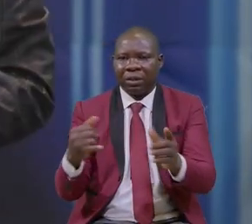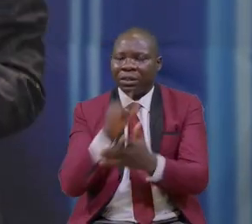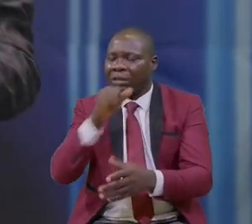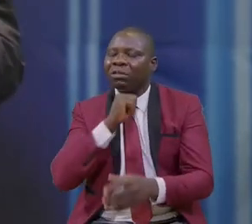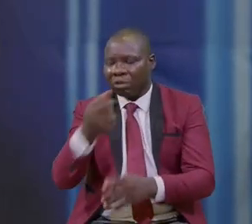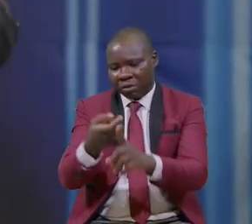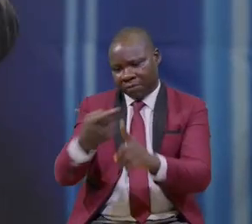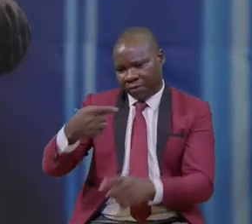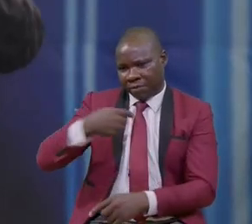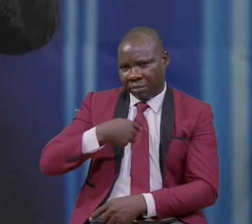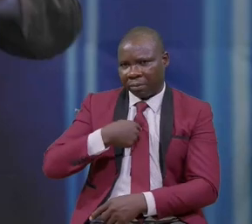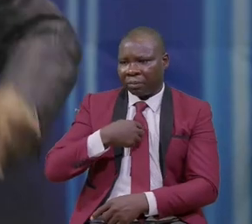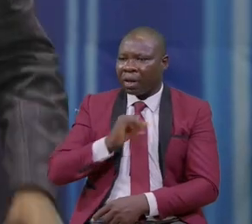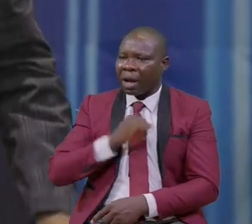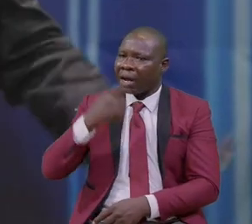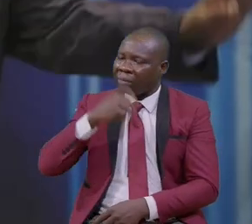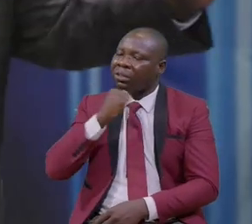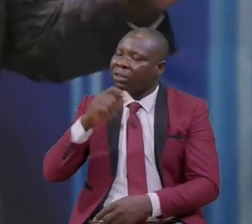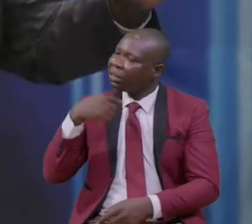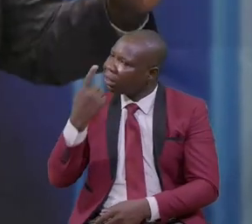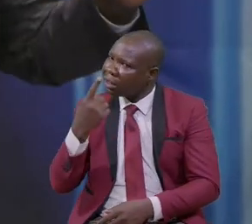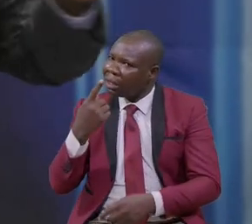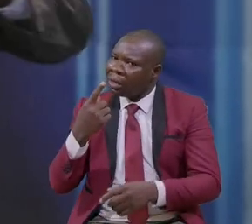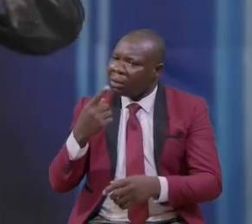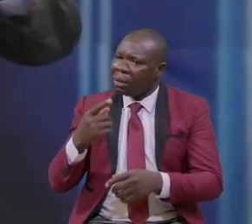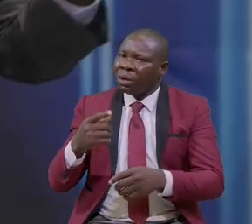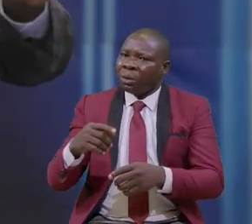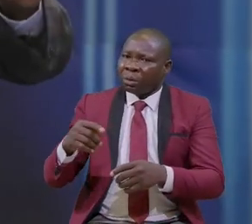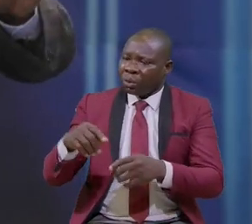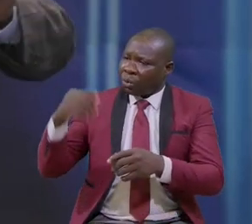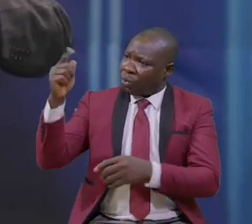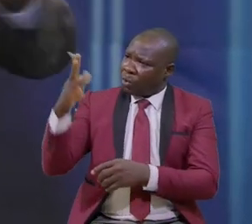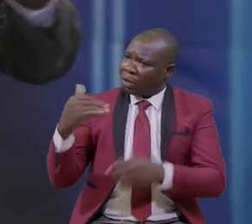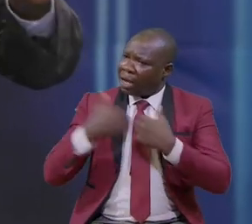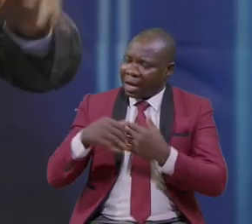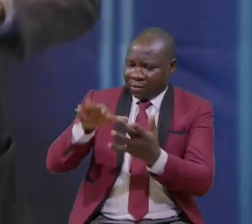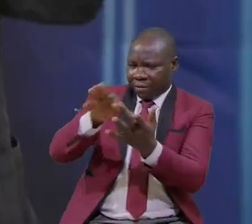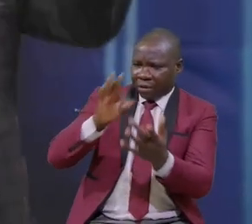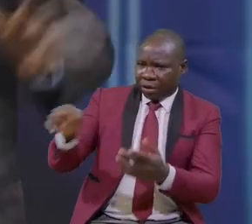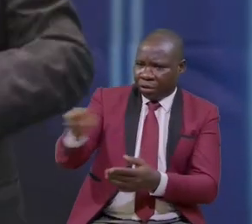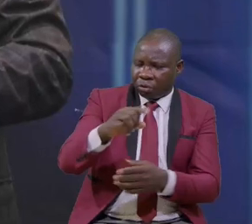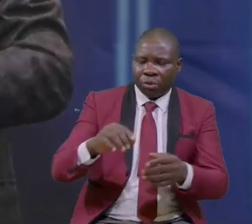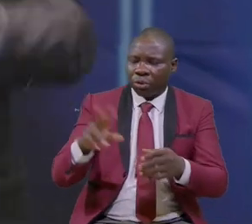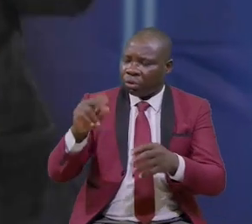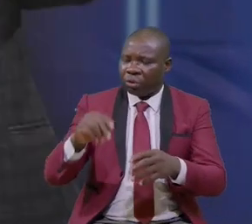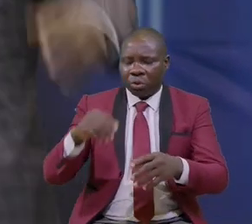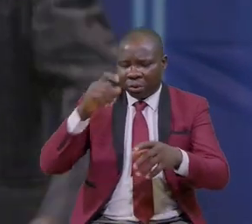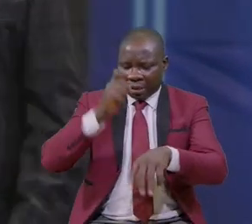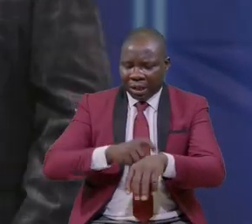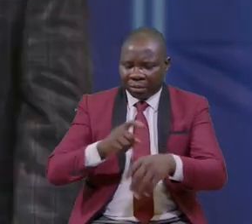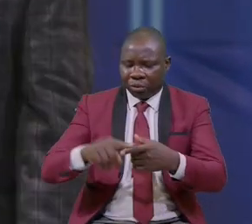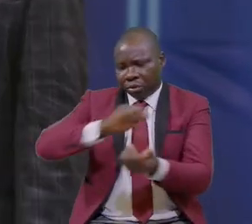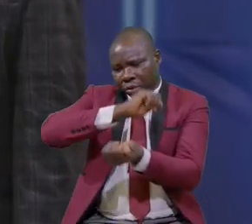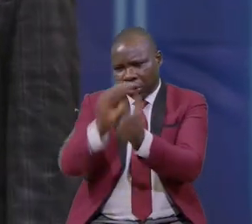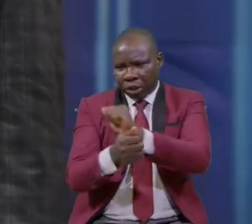n'est pas pour moi et je ne dois pas dire, oh Dieu m'a déjà téléchargé. Je n'ai pas la liberté de